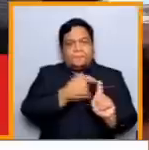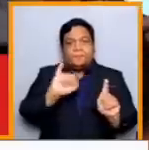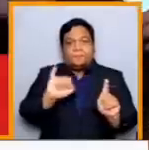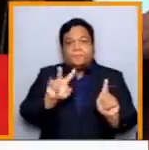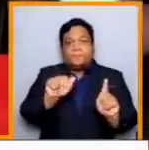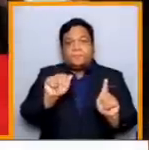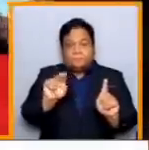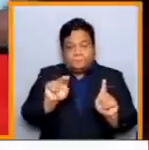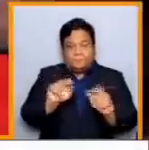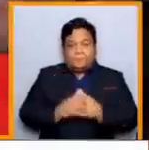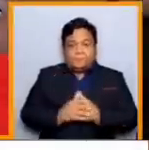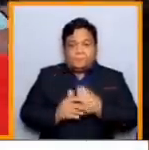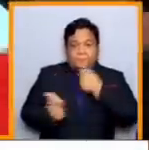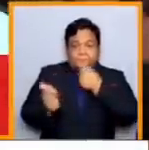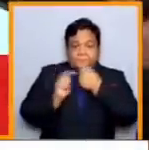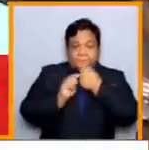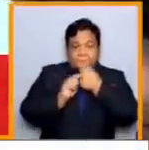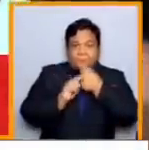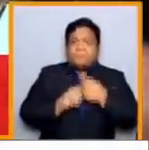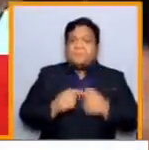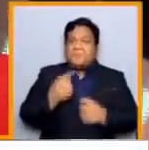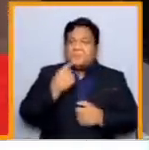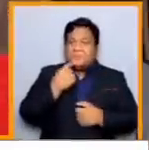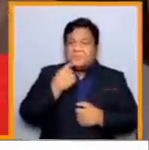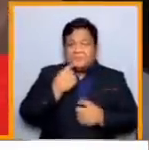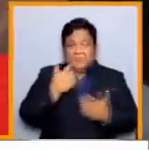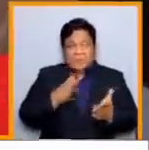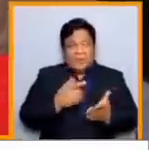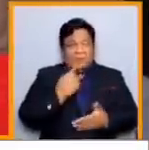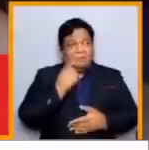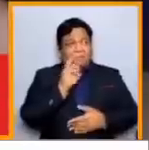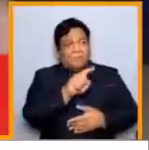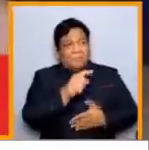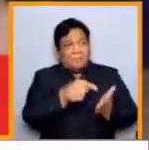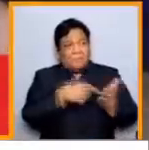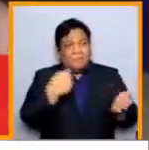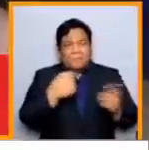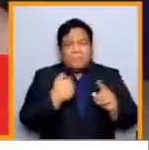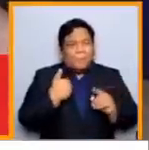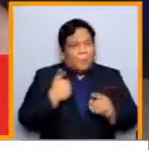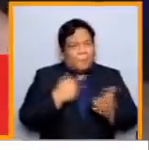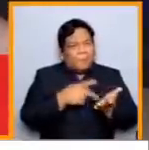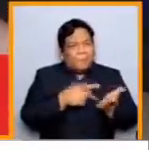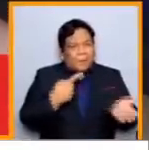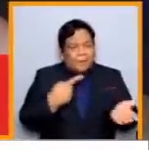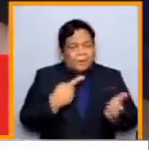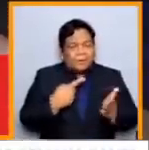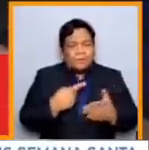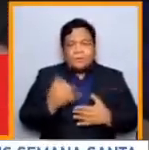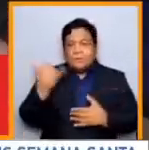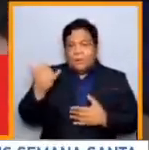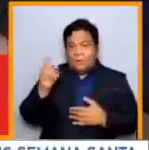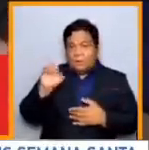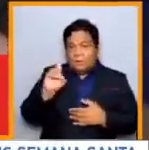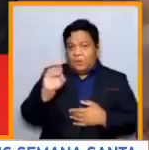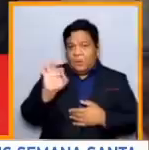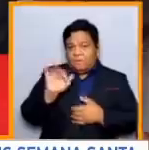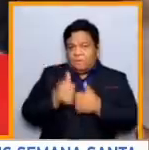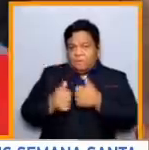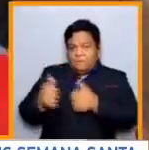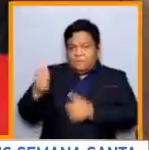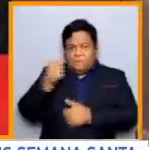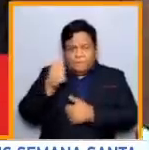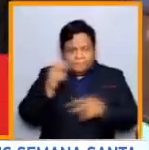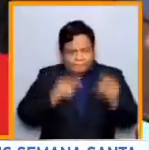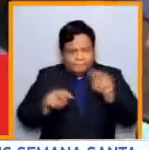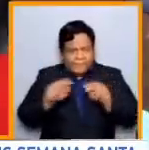nagbabayad. Sinabi ngayon ni Finance Secretary Carlos Dominguez na patuloy nilang pinag-aaralan kung paano makokolekta ang estate tax mula sa pamilya Marcos. We have